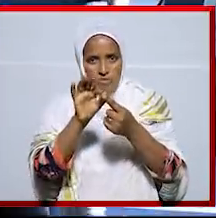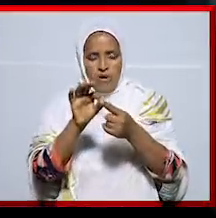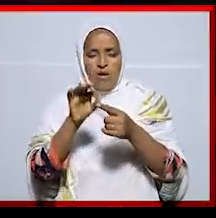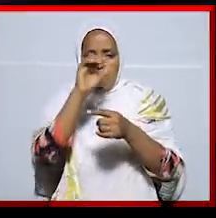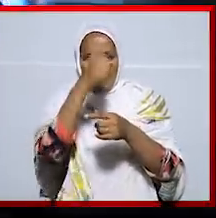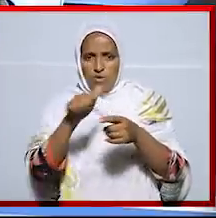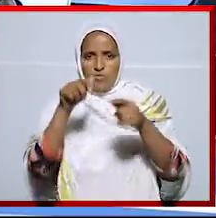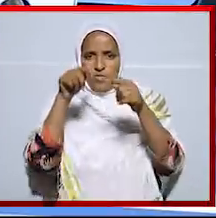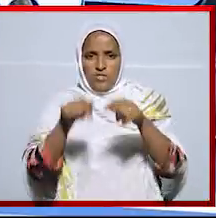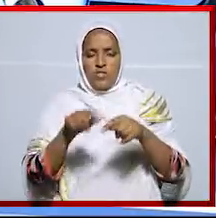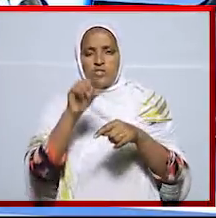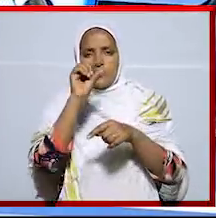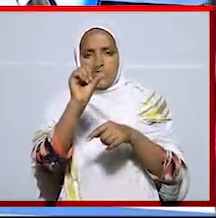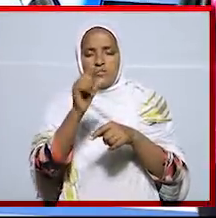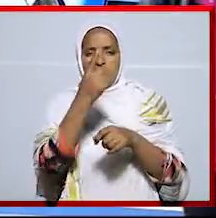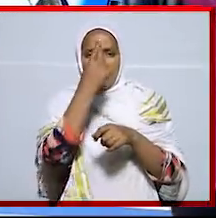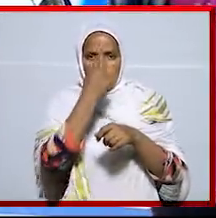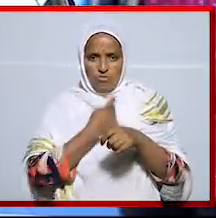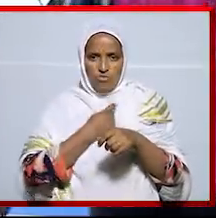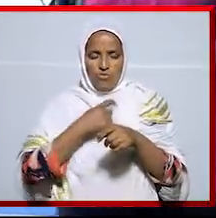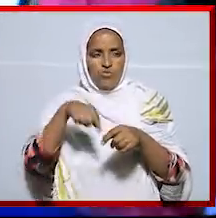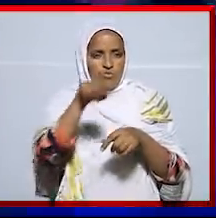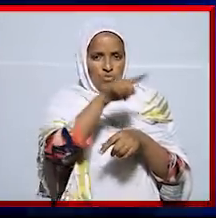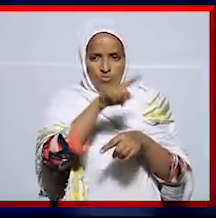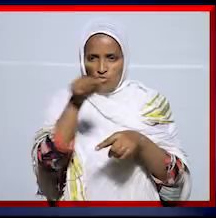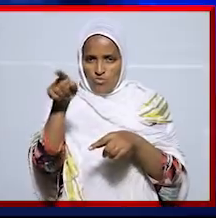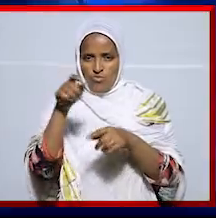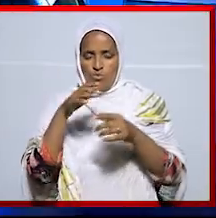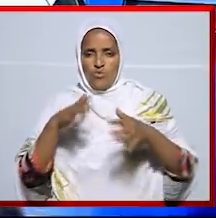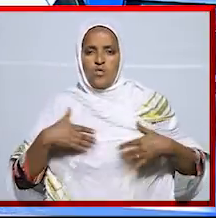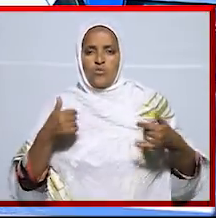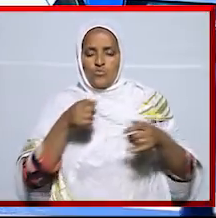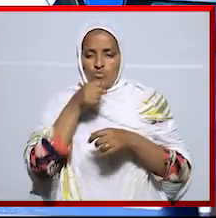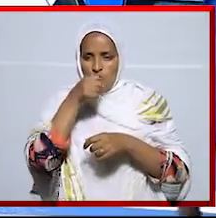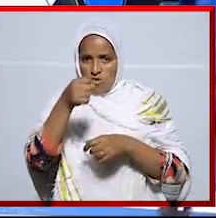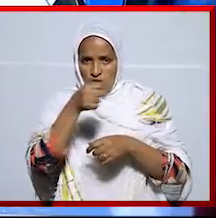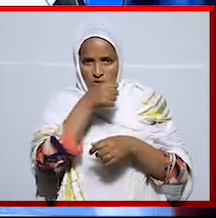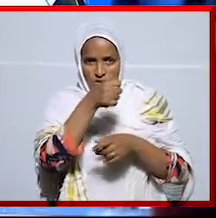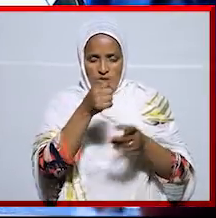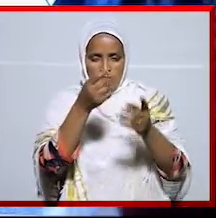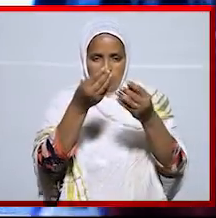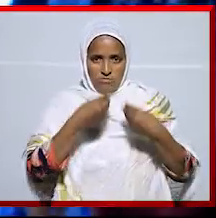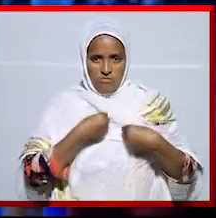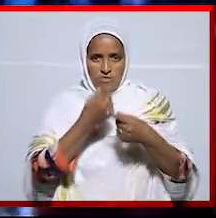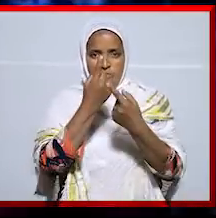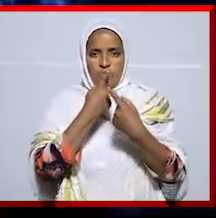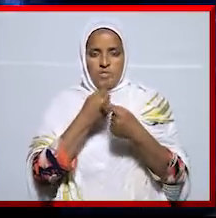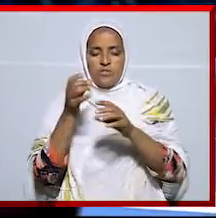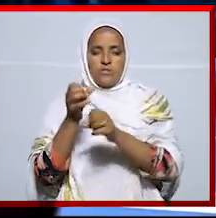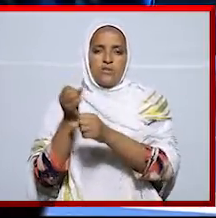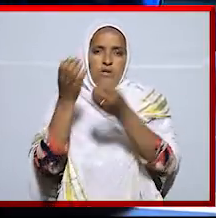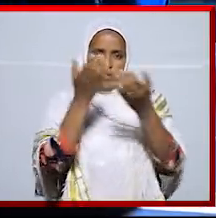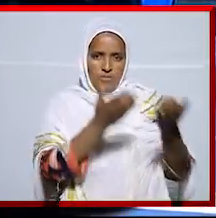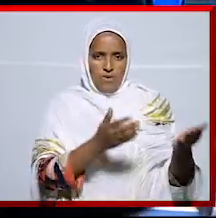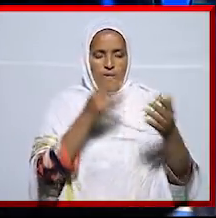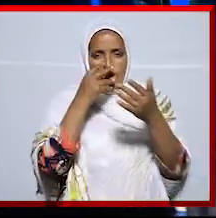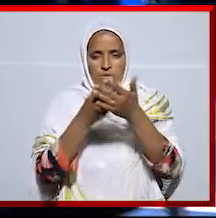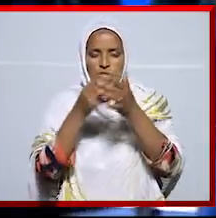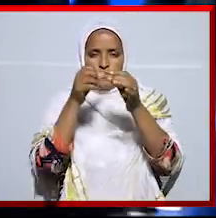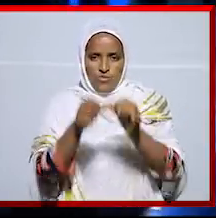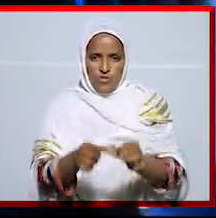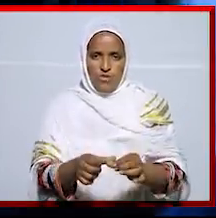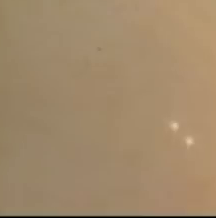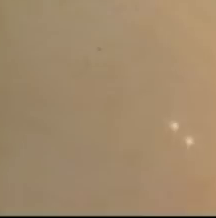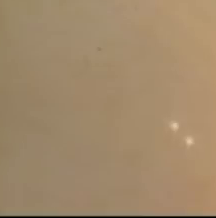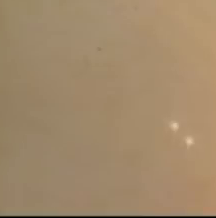ነው። ለማንኛውም ለዛሬውም ጥቂት ጥያቄዎችን ዞር ዞር ብለን ለወጣቶቹ አቅርበን የሰጡንን ምላሽ ይዘንላችሁ ቀርበናል።